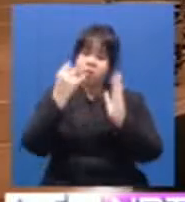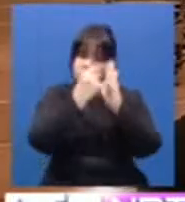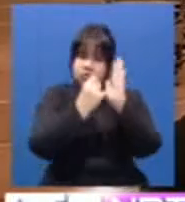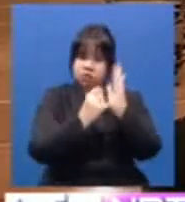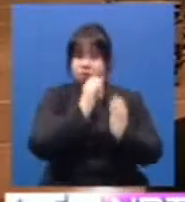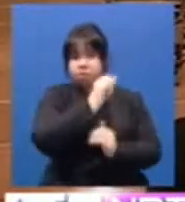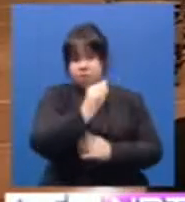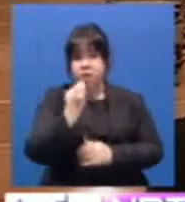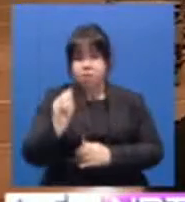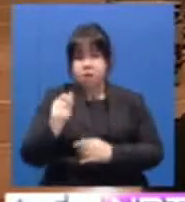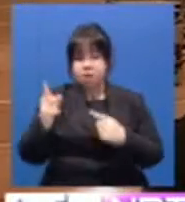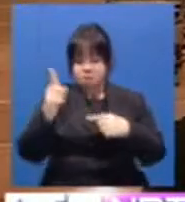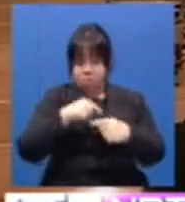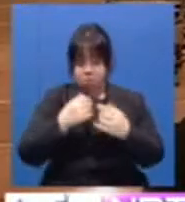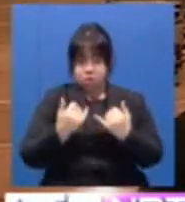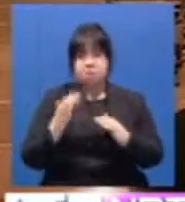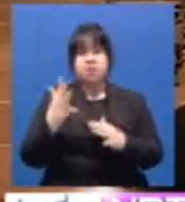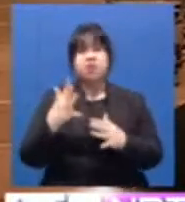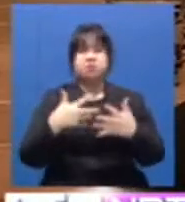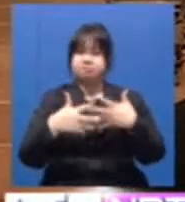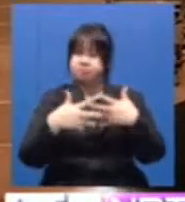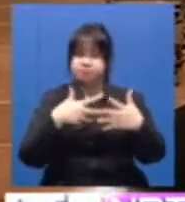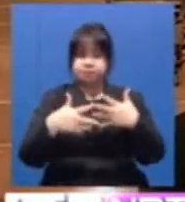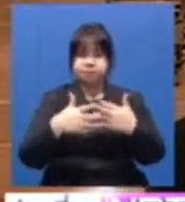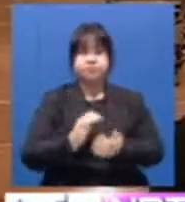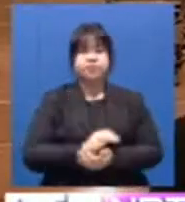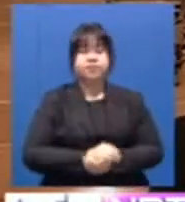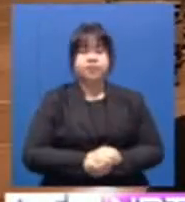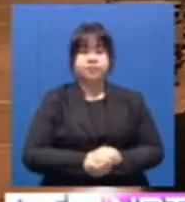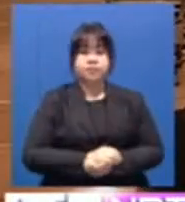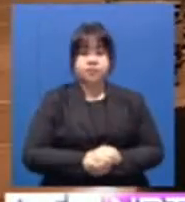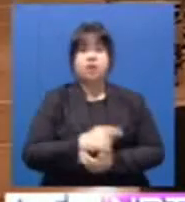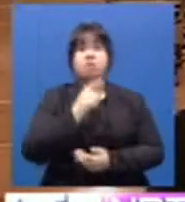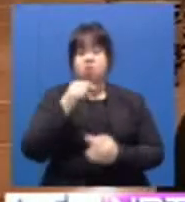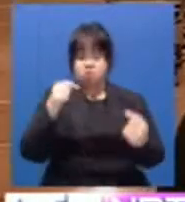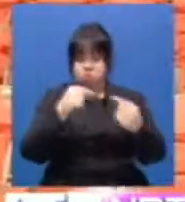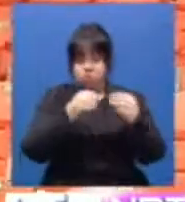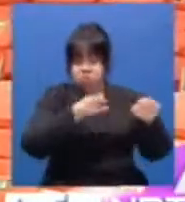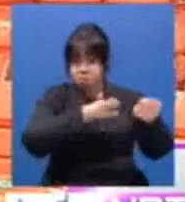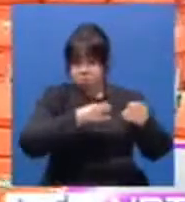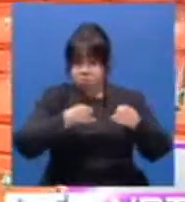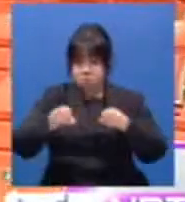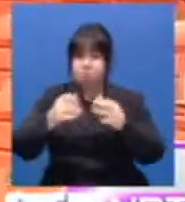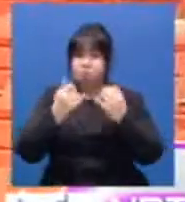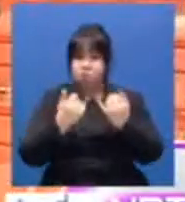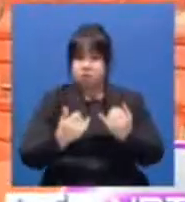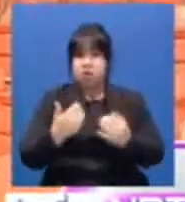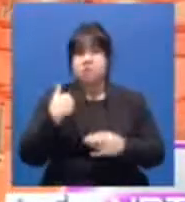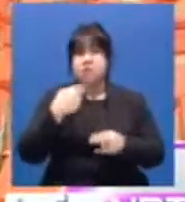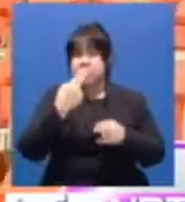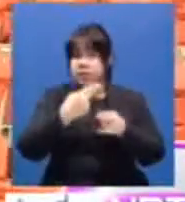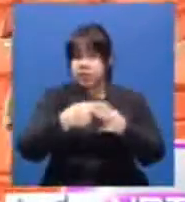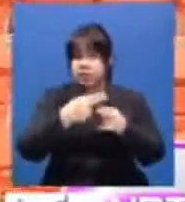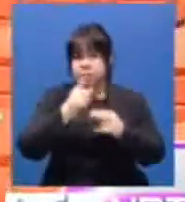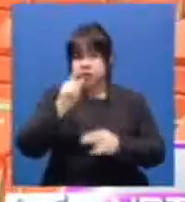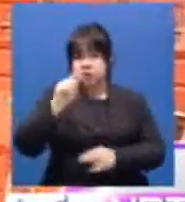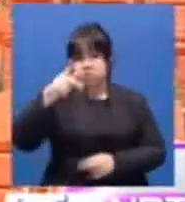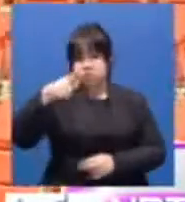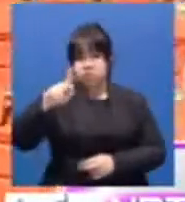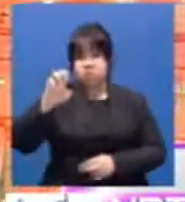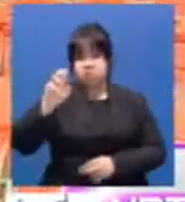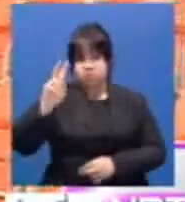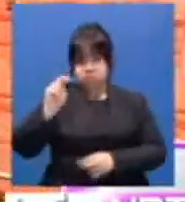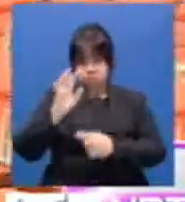จังหวัดนะครับก็ไม่ได้มาก็ไม่เป็นไรฮะ การเตรียมความพร้อมในวันนี้ได้รับเกียรติจากนายอภินันท์จันทรังสีอธิ